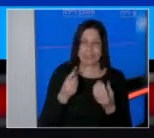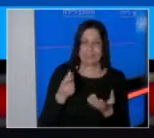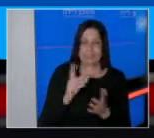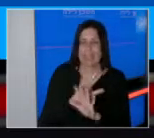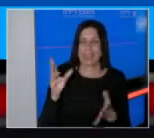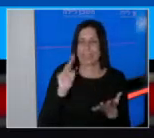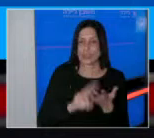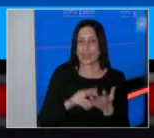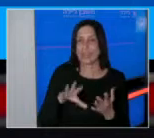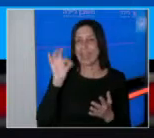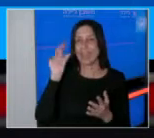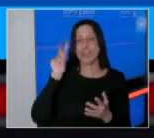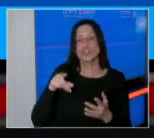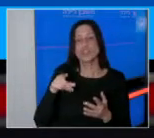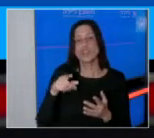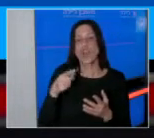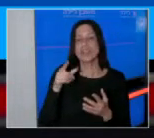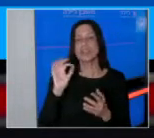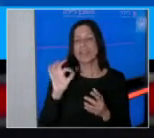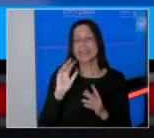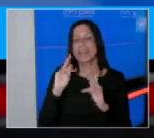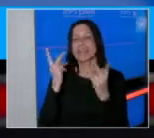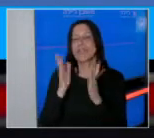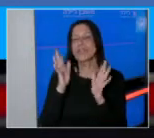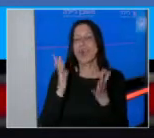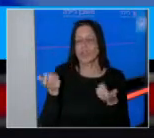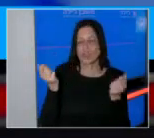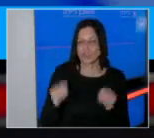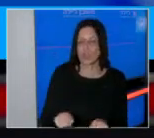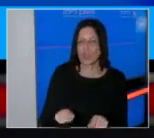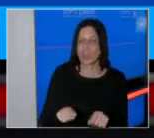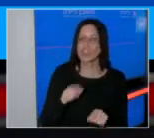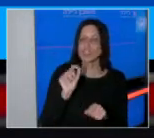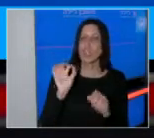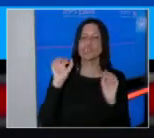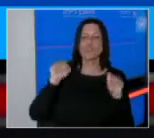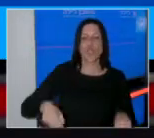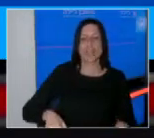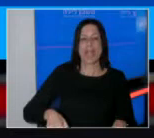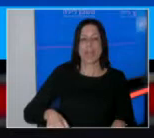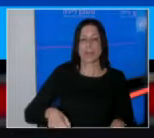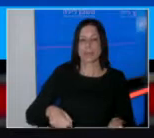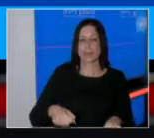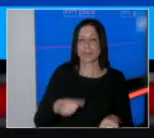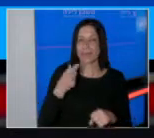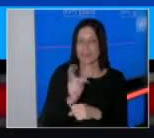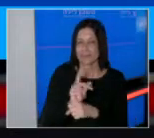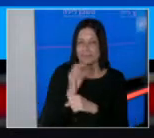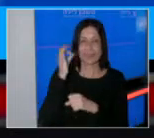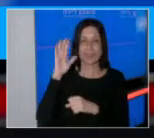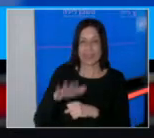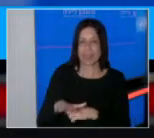כאן שום זכות בחירה. יש כאן איזשהו מנגנון, זה באמת בקהילות מאוד מאוד סגורות, מנגנון של שליטה. ברגע